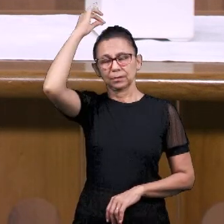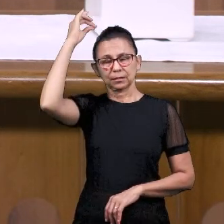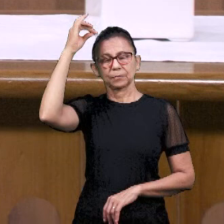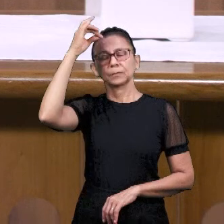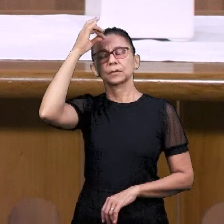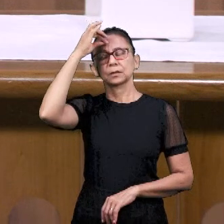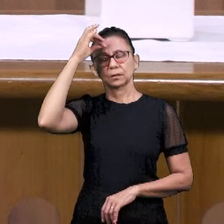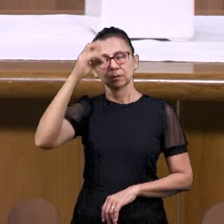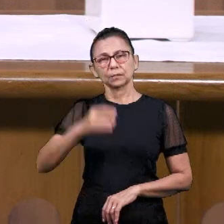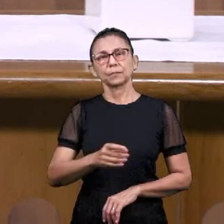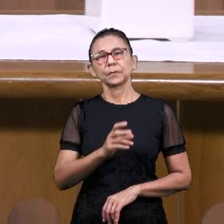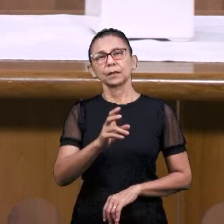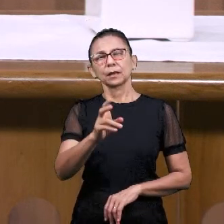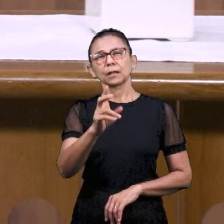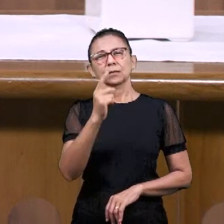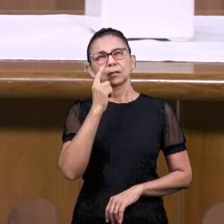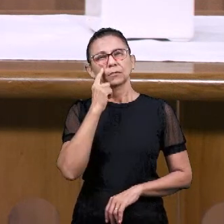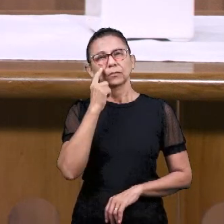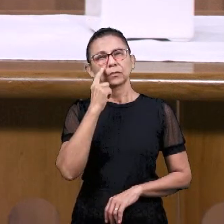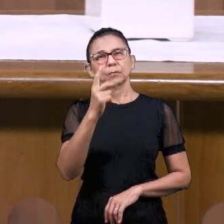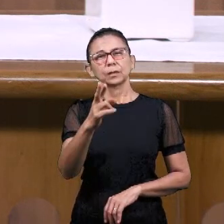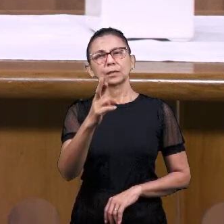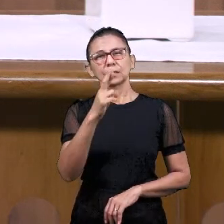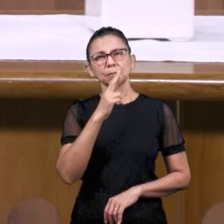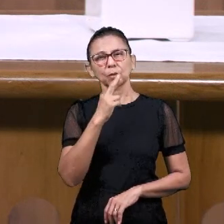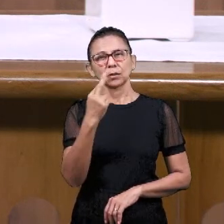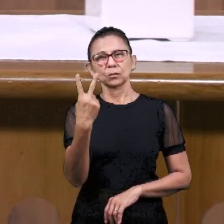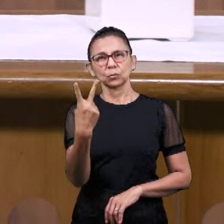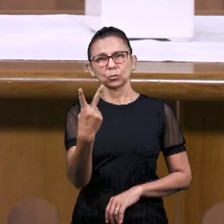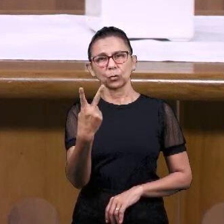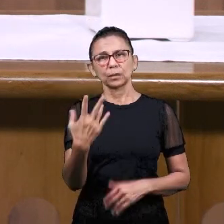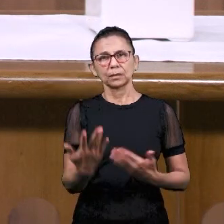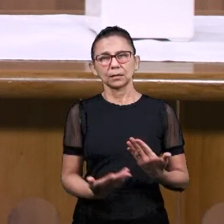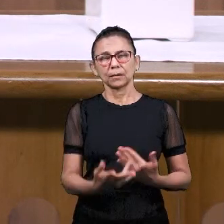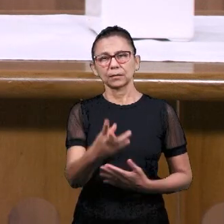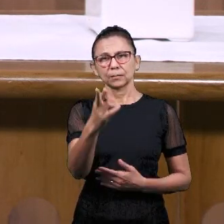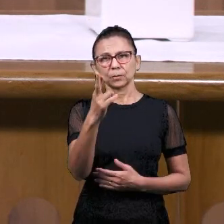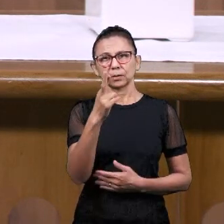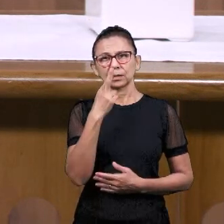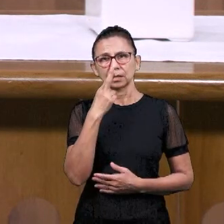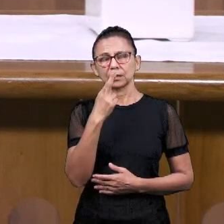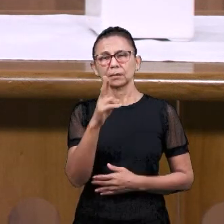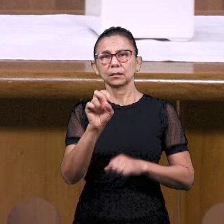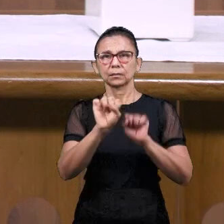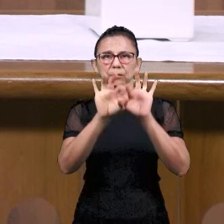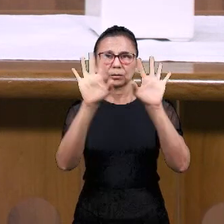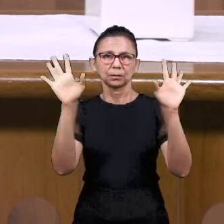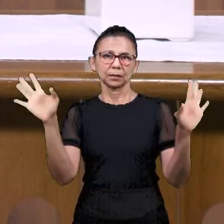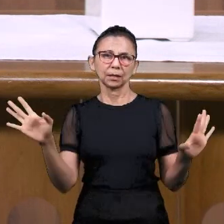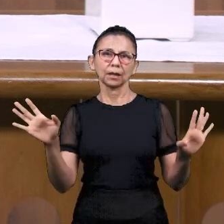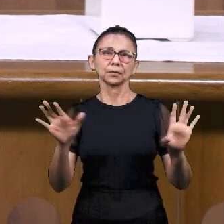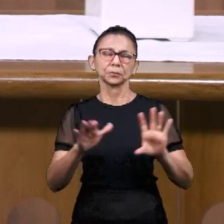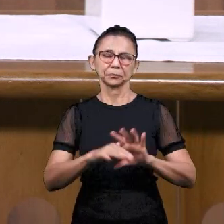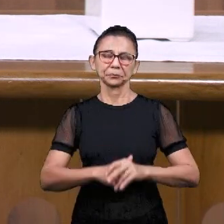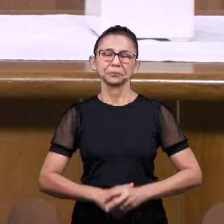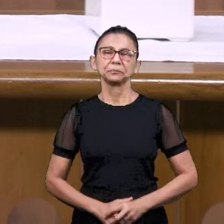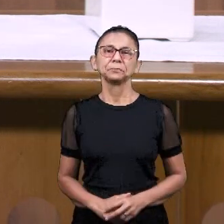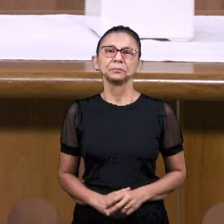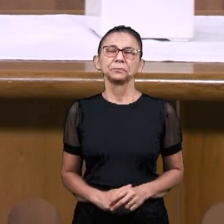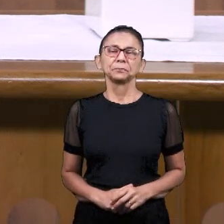notamment pour qui concerne l'Église qui a rejeté le Saint-Esprit. Très bien répondu par nos frères et sœurs qui ont finalisé nos études avec ces